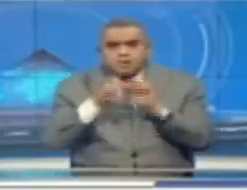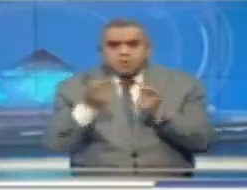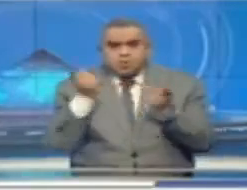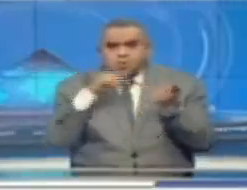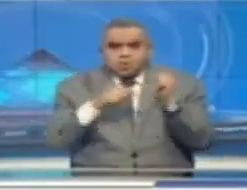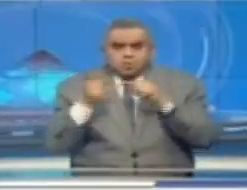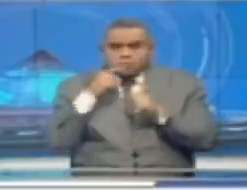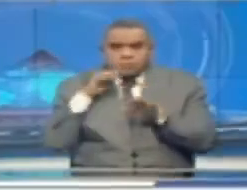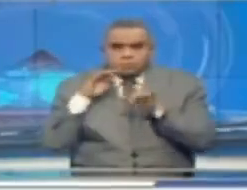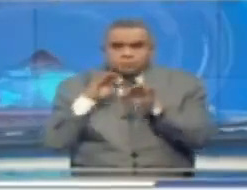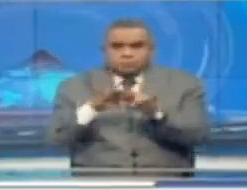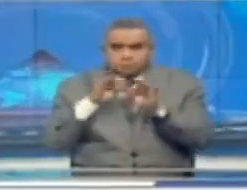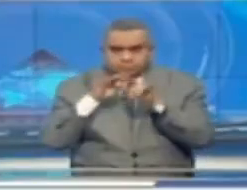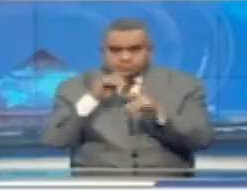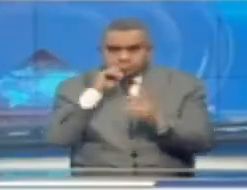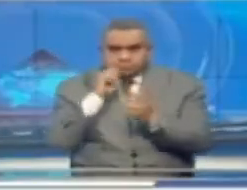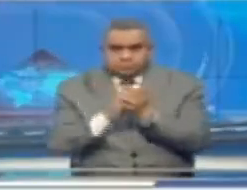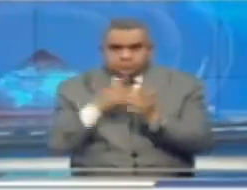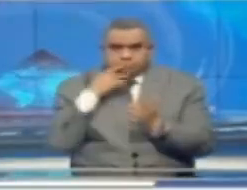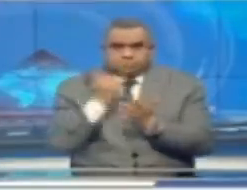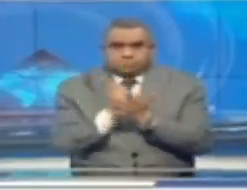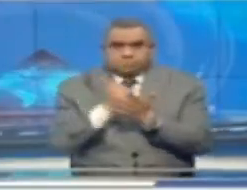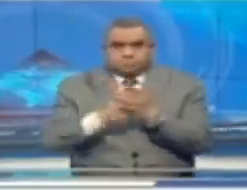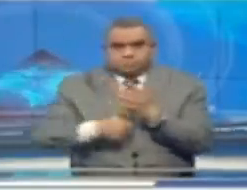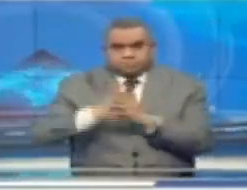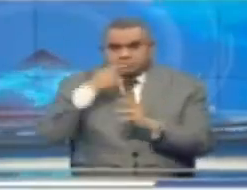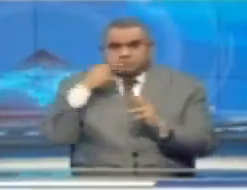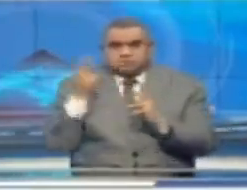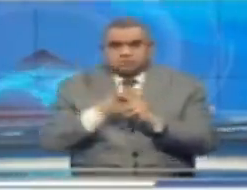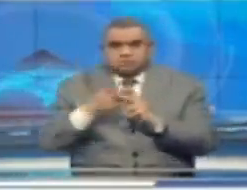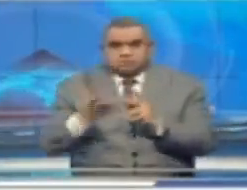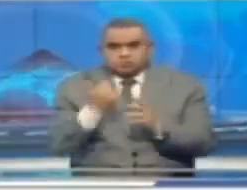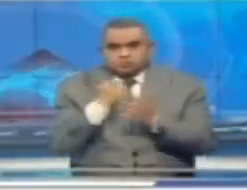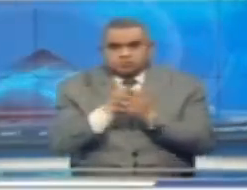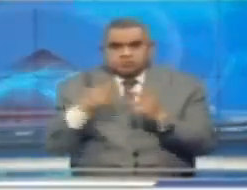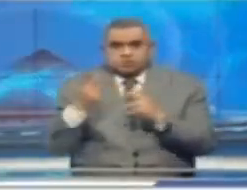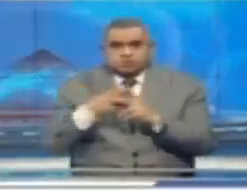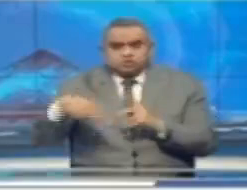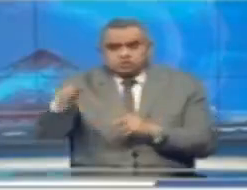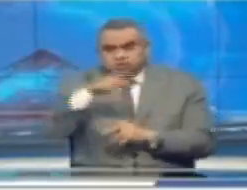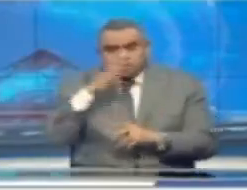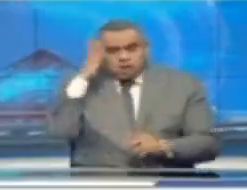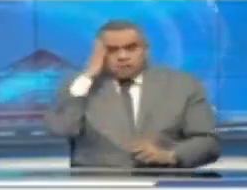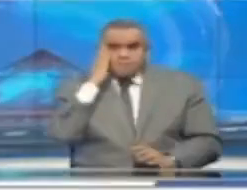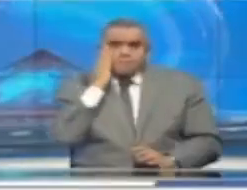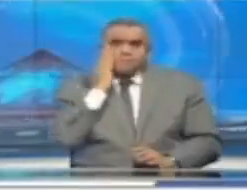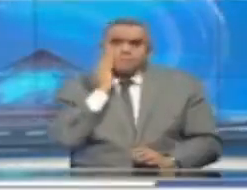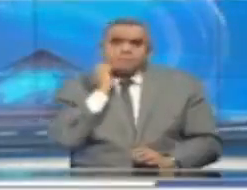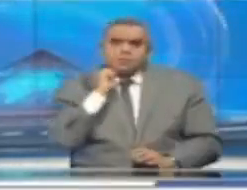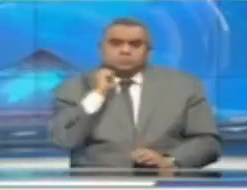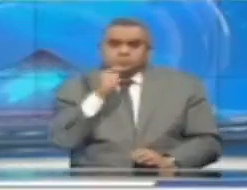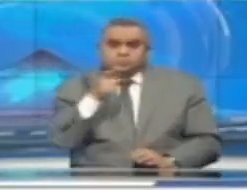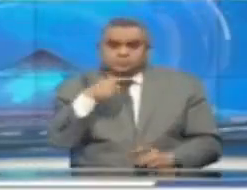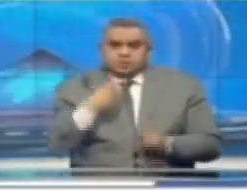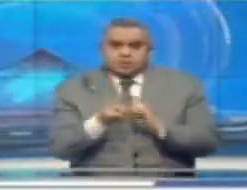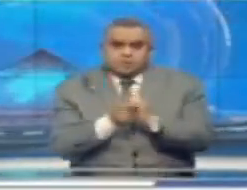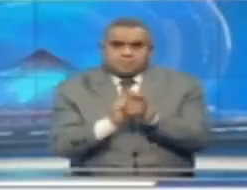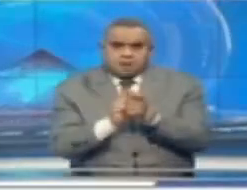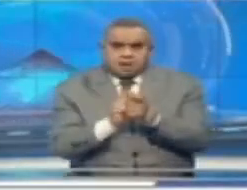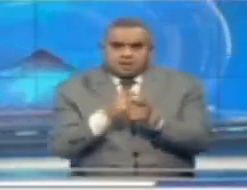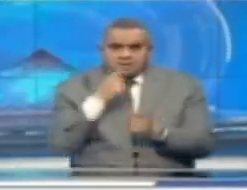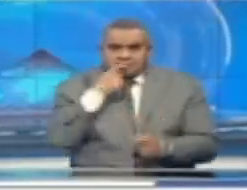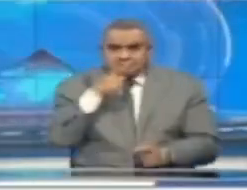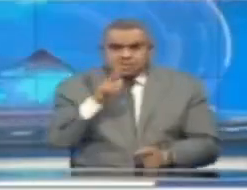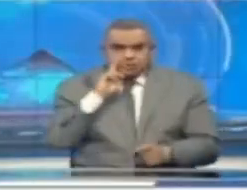الإقبال تنوع بين مختلف الأعمار من الزائرين وسط إشادات من الحضور. بالنسبة للمعرض السنة دي يعني